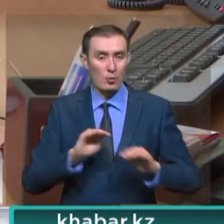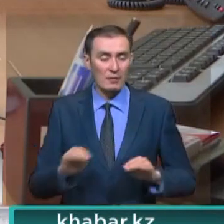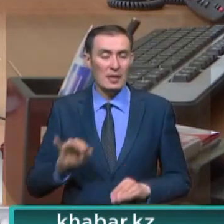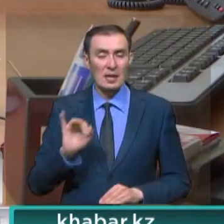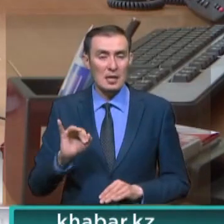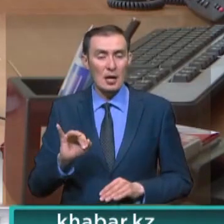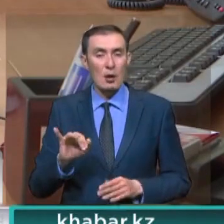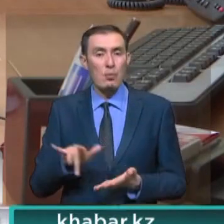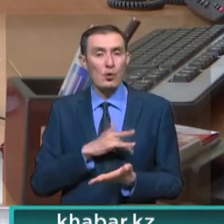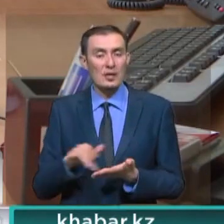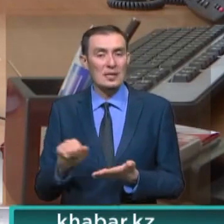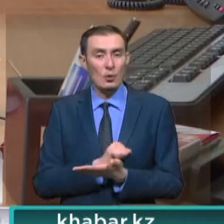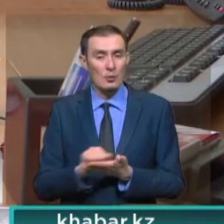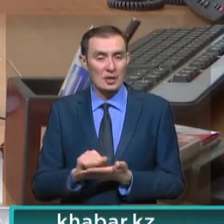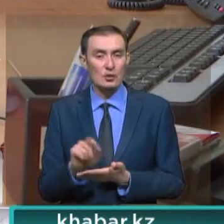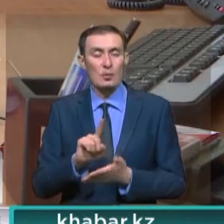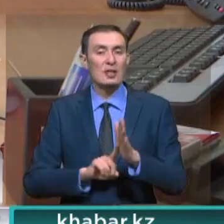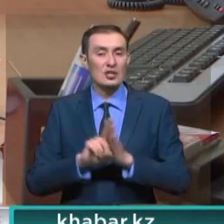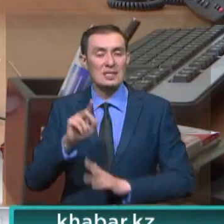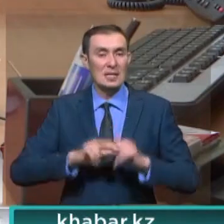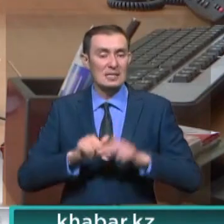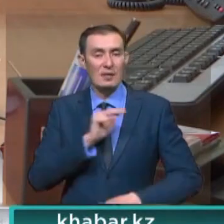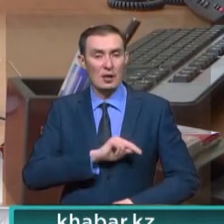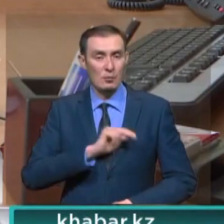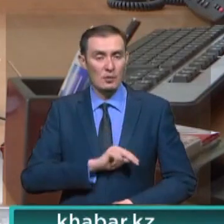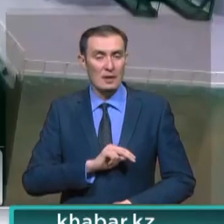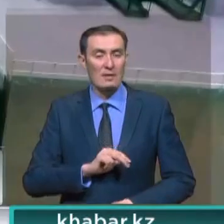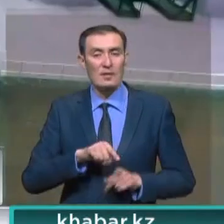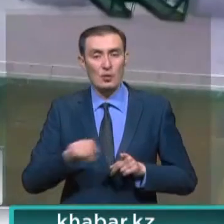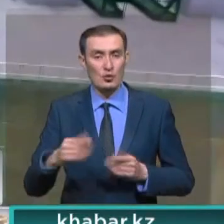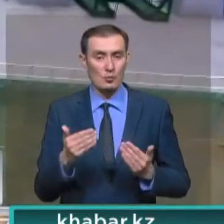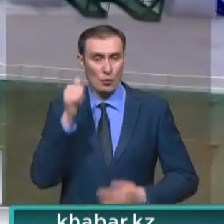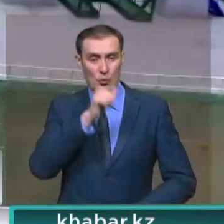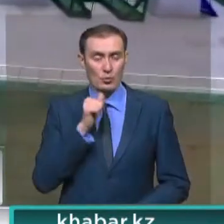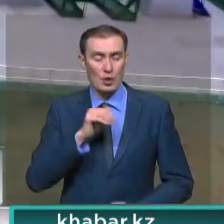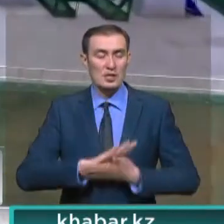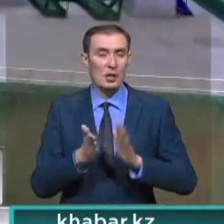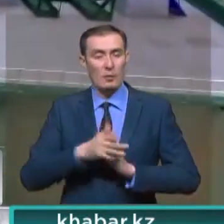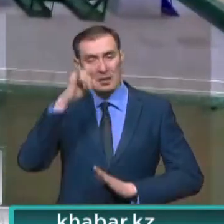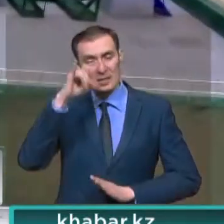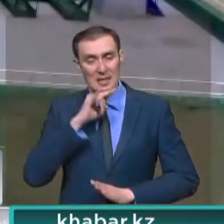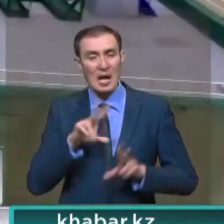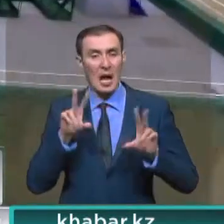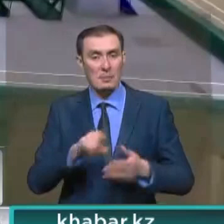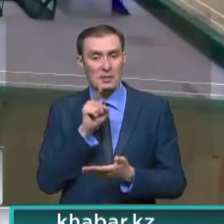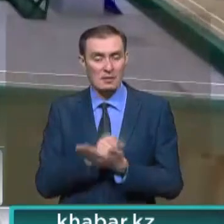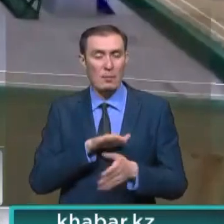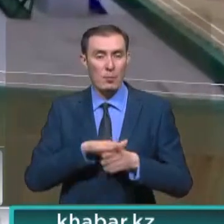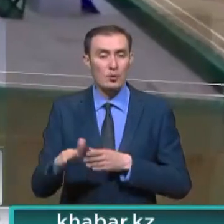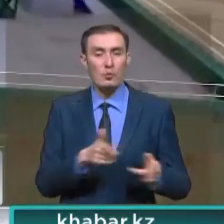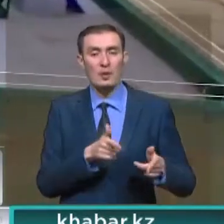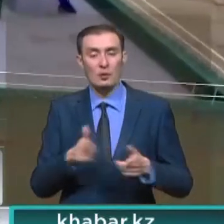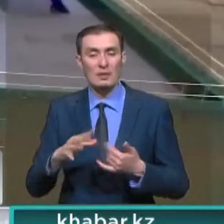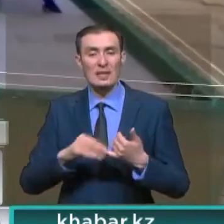и проектно-сметная документация для начала строительных работ в текущем году. В соответствии с договором Казахстан взял на себя обязательство полностью